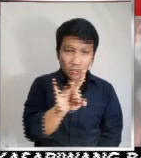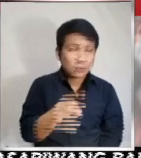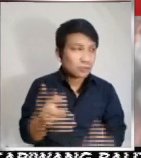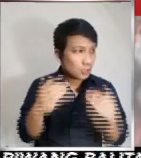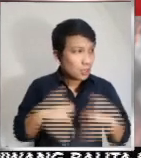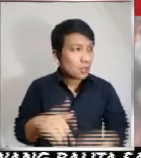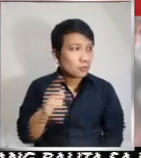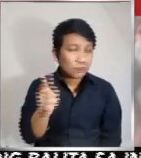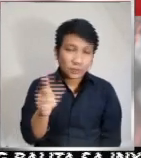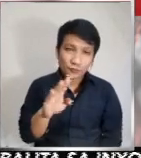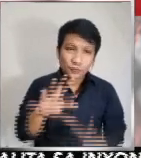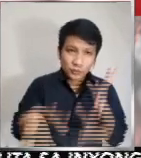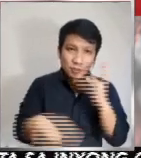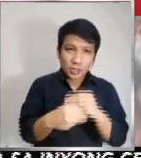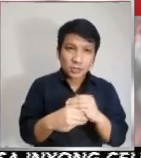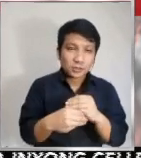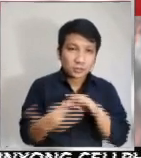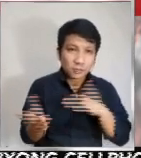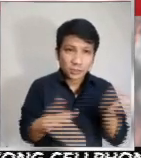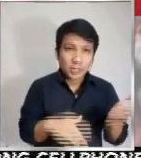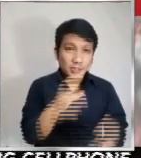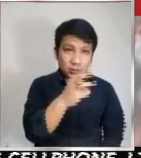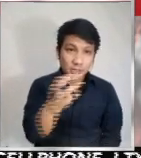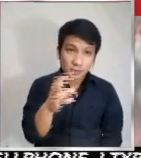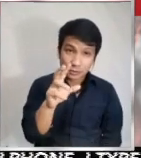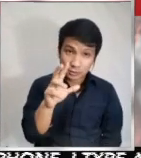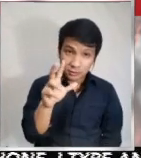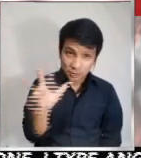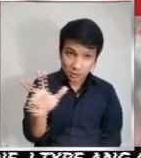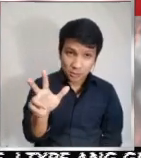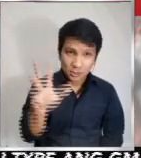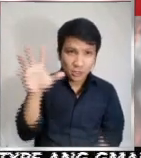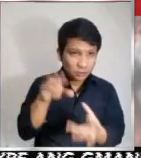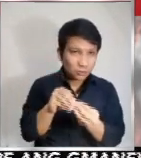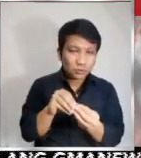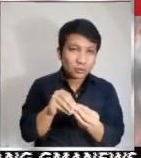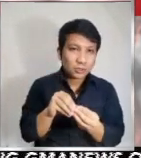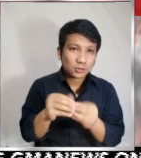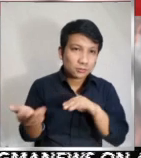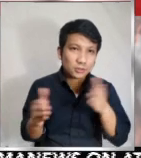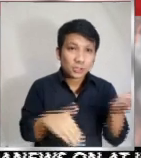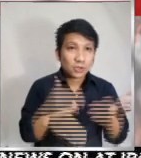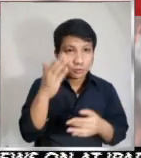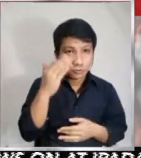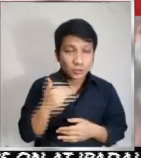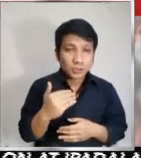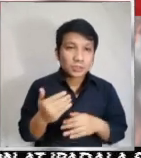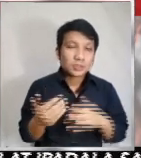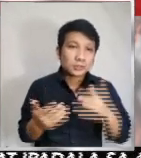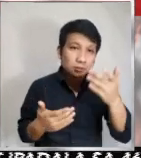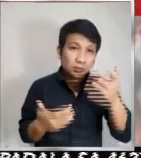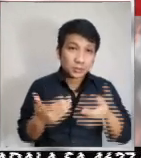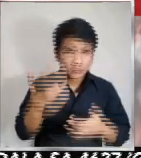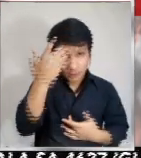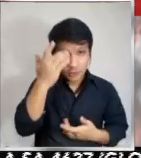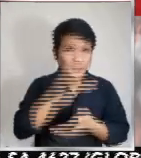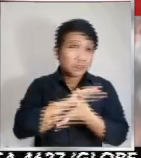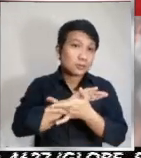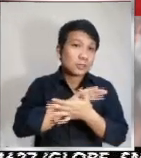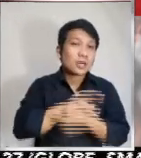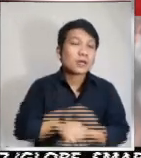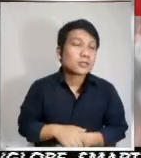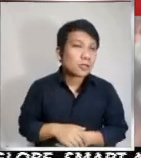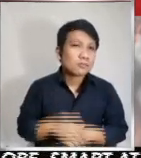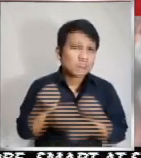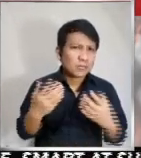mga namatay, 603 ang kabuuang bilang na nasawi dahil sa sakit. Mas marami pa rin naman ang mga gumaling,